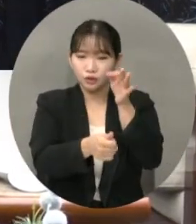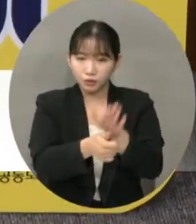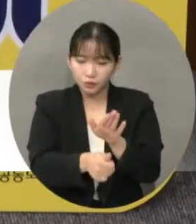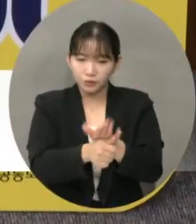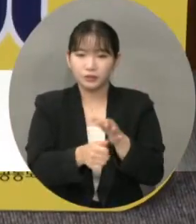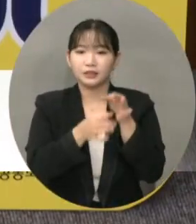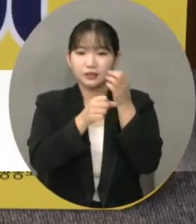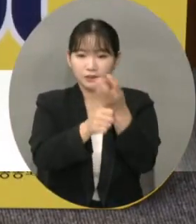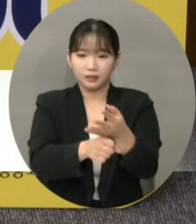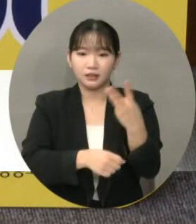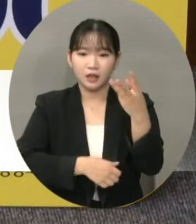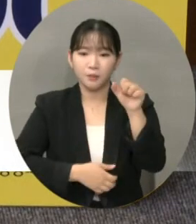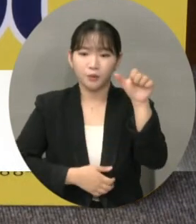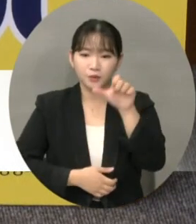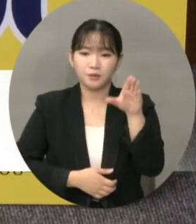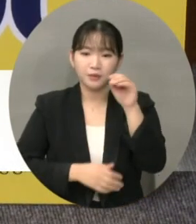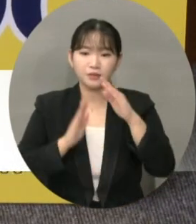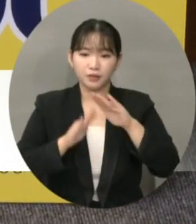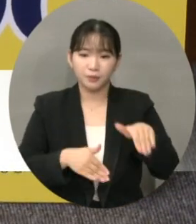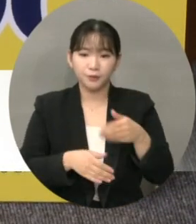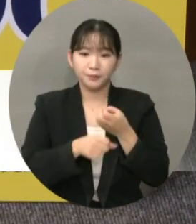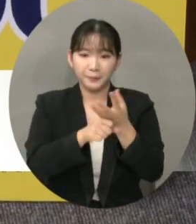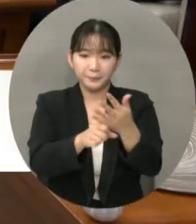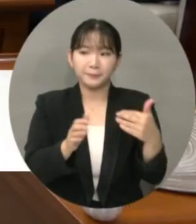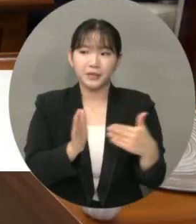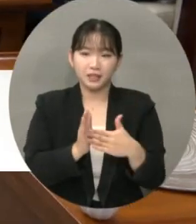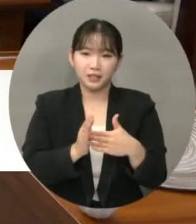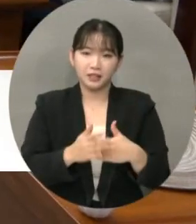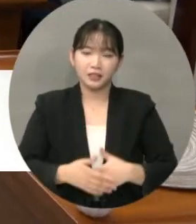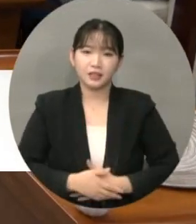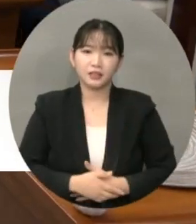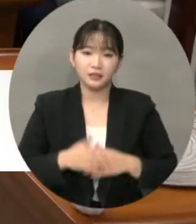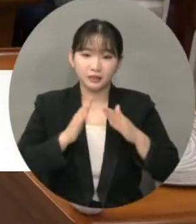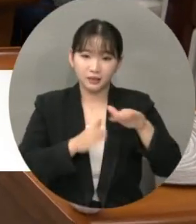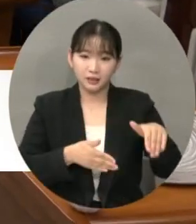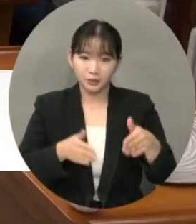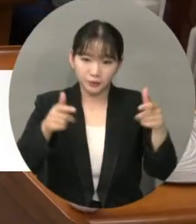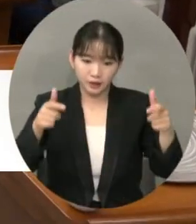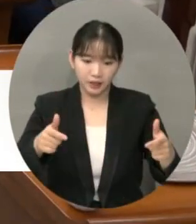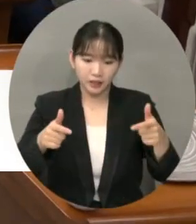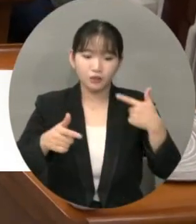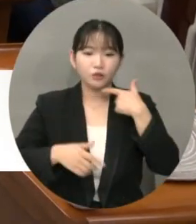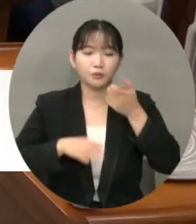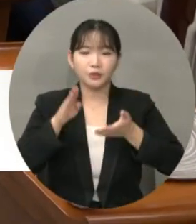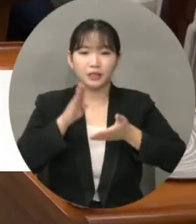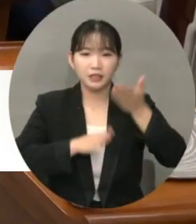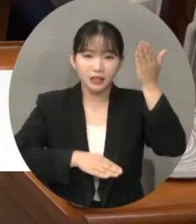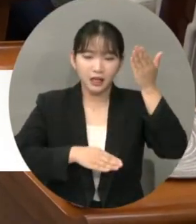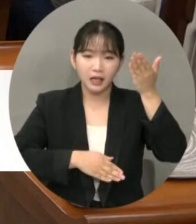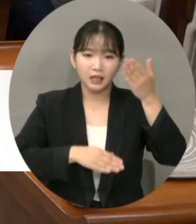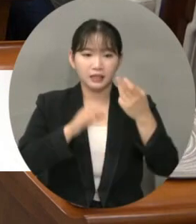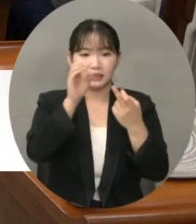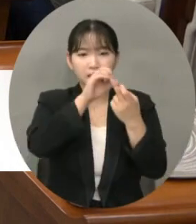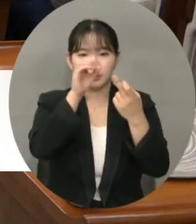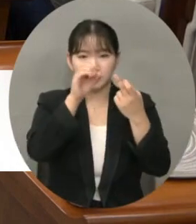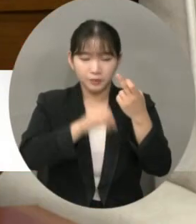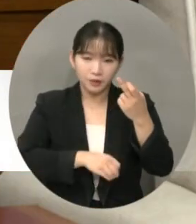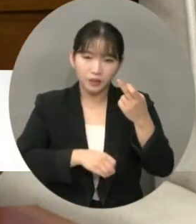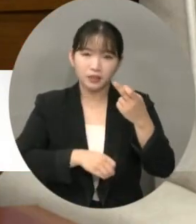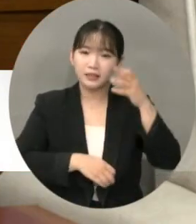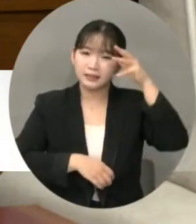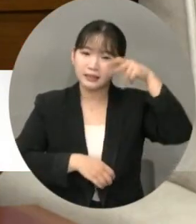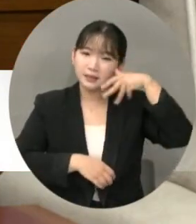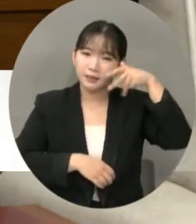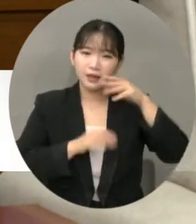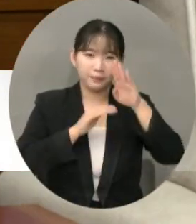3억 5천만 원을 전라남도에 전달했습니다 전라남도의 65세 이상 인구 중 12% 가량의